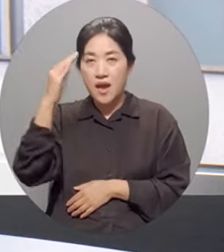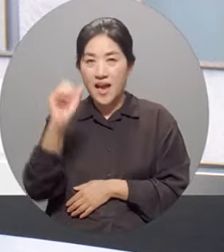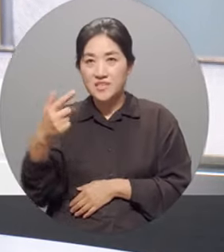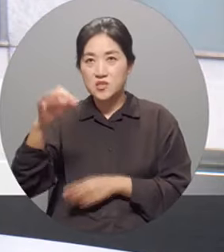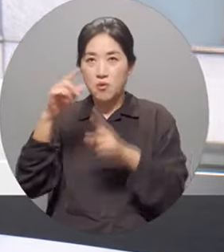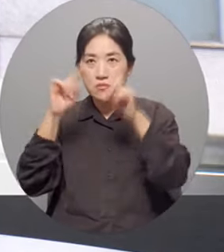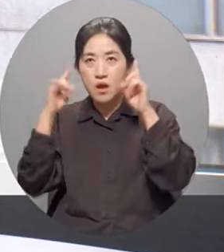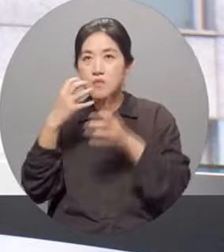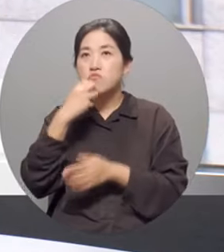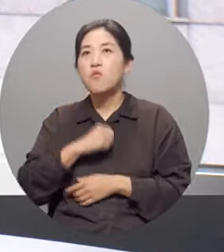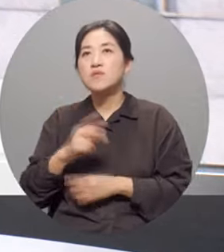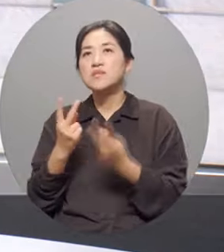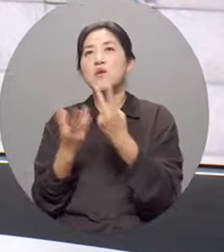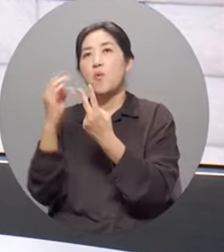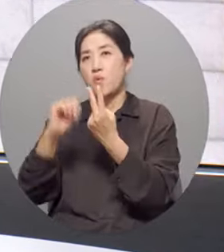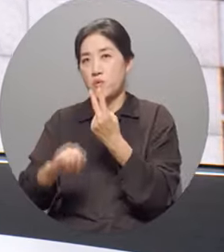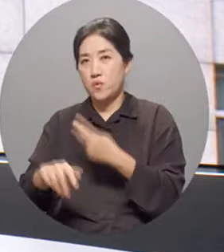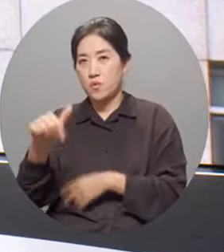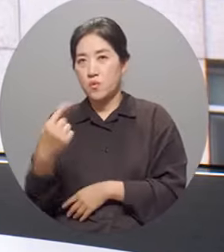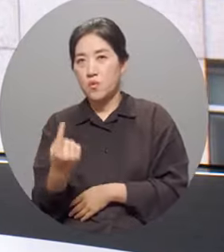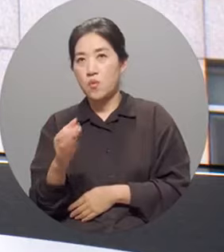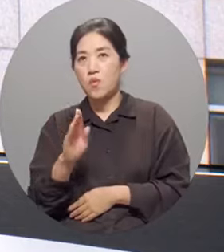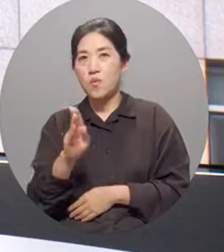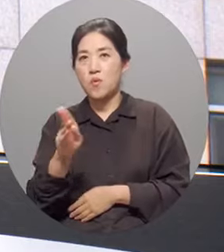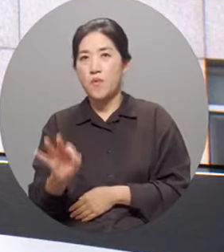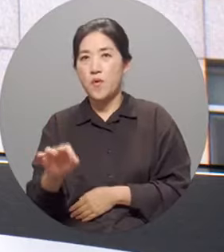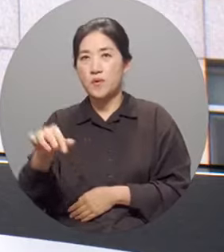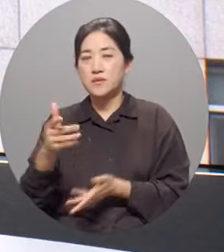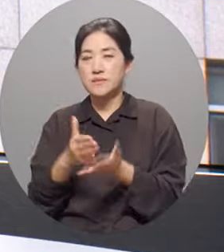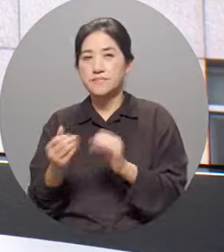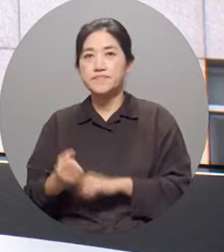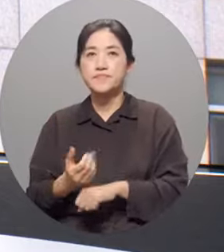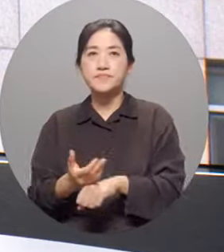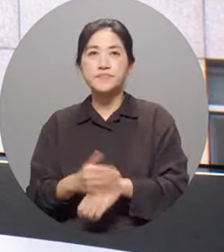가량을 벌었습니다 고병찬 기자가 단독 보도합니다